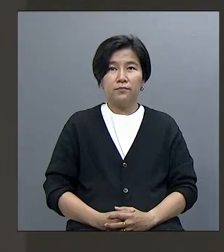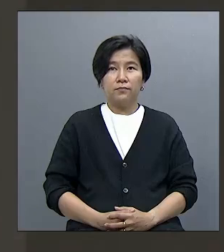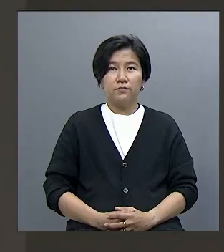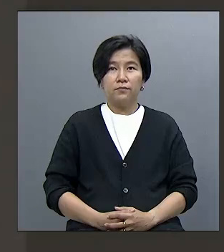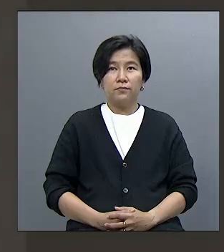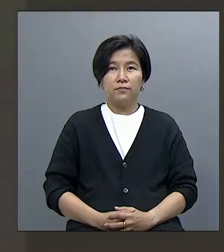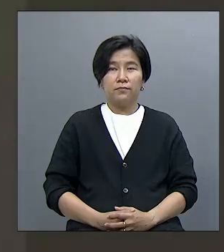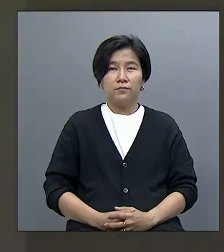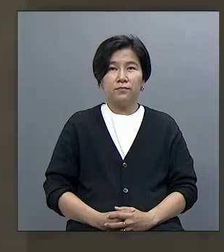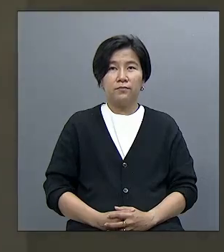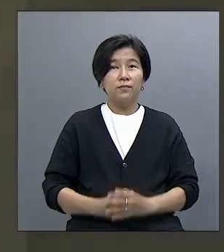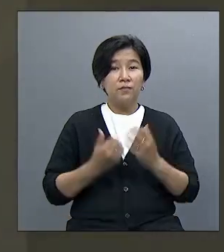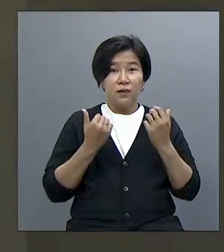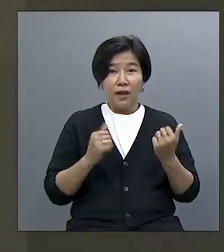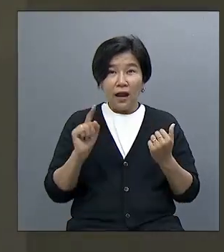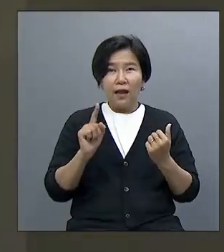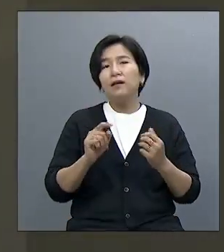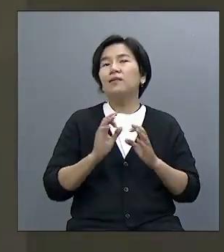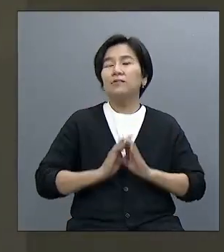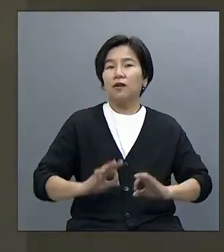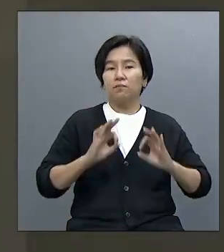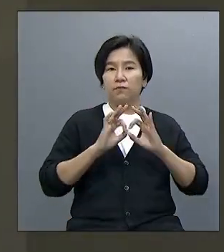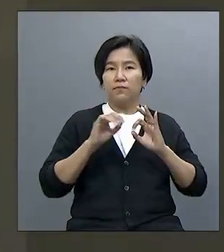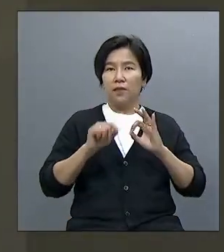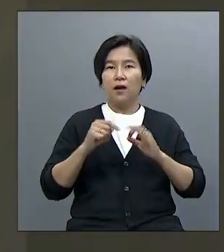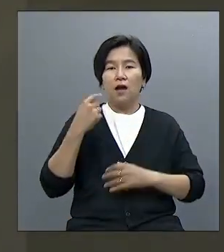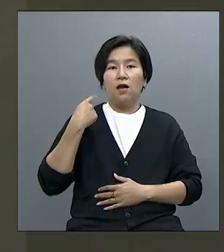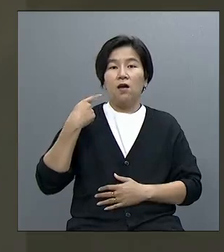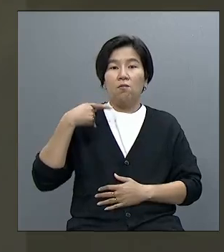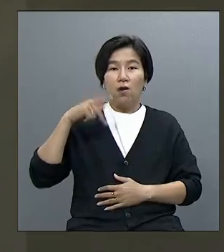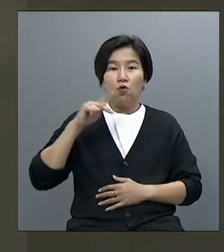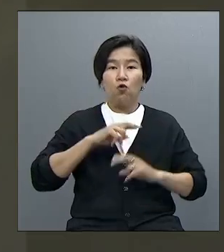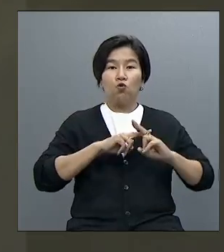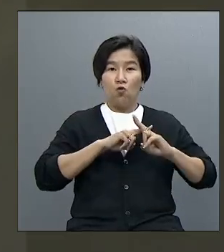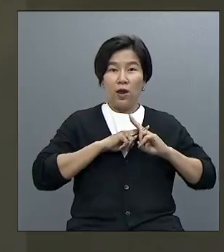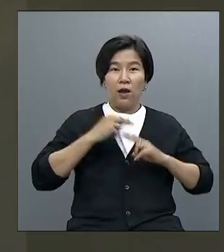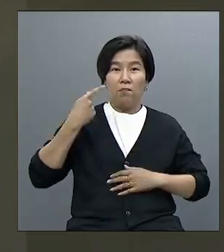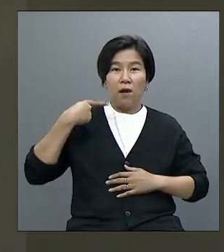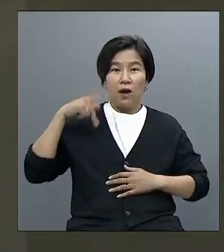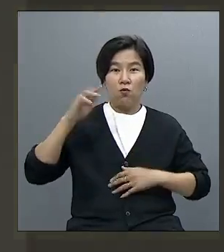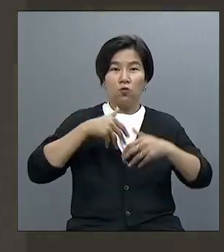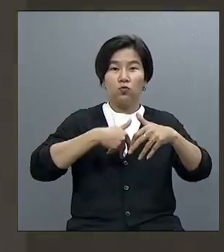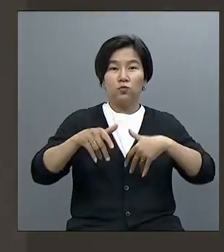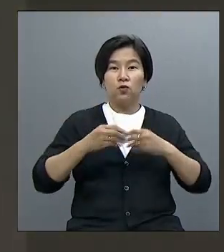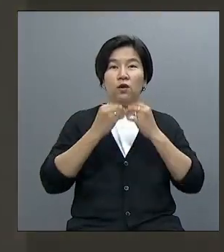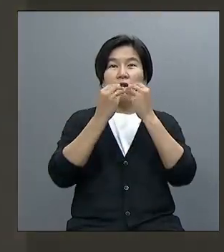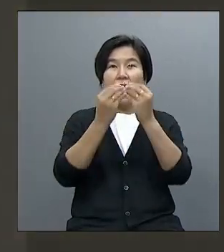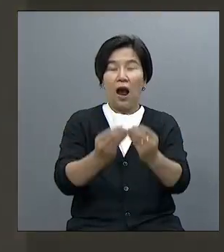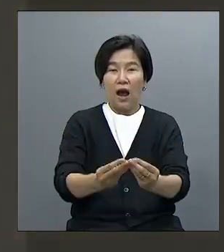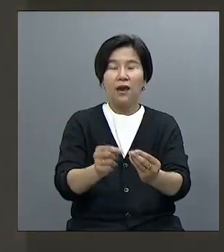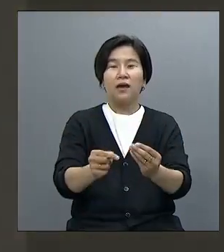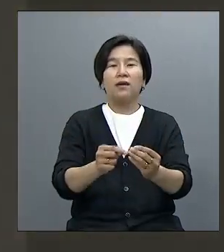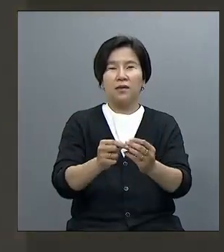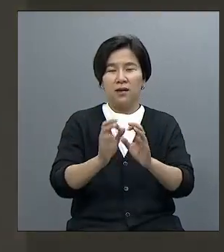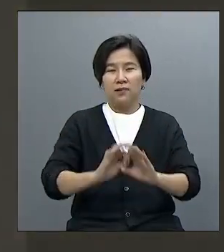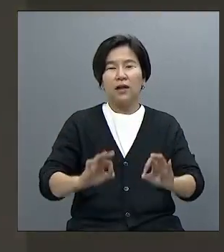ไม่ว่าจะเรื่องไหนก็ตามนะครับถ้าเราไม่ได้ใช้แค่ตัวเราแต่ประโยชน์นั้นที่เรามอบให้เป็นถึงสังคมวงกว้างแล้วเนี่ยก็จะสามารถที่จะพากัน